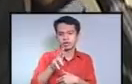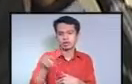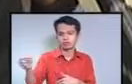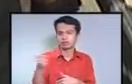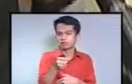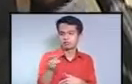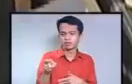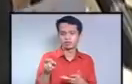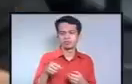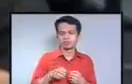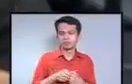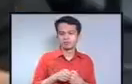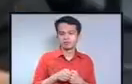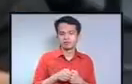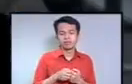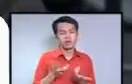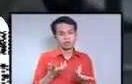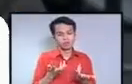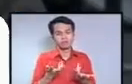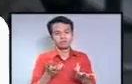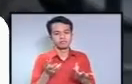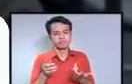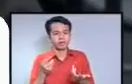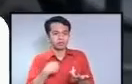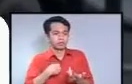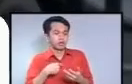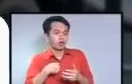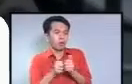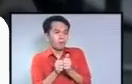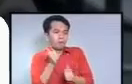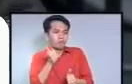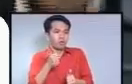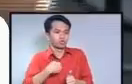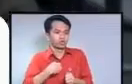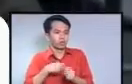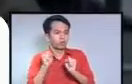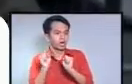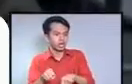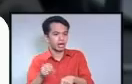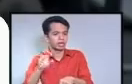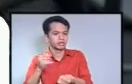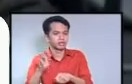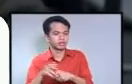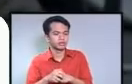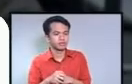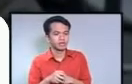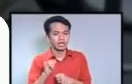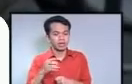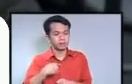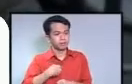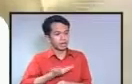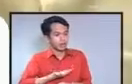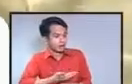President. Well, I could be the most effective and efficient CHR chairman kung bigyan niyo ako